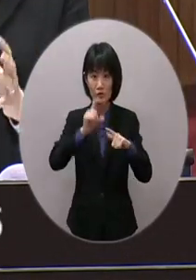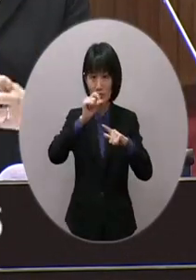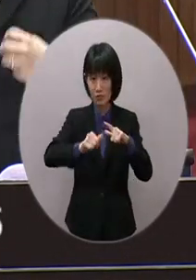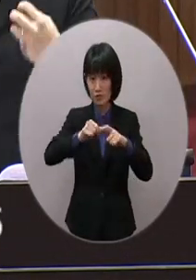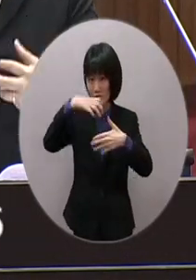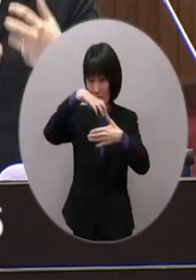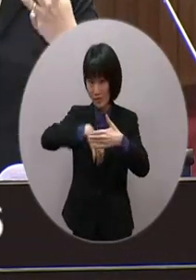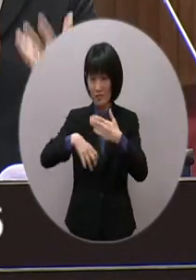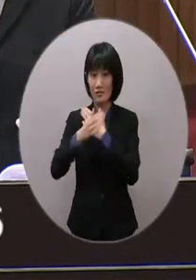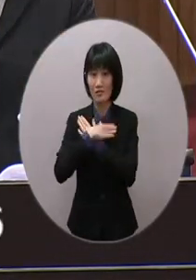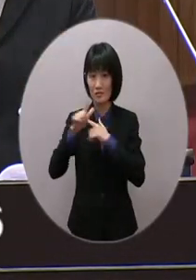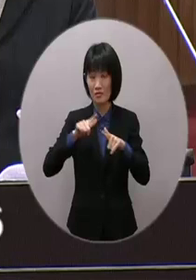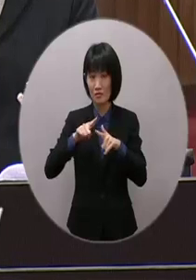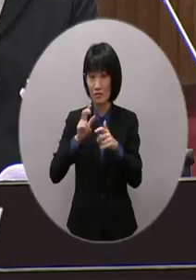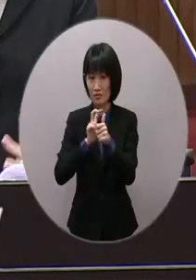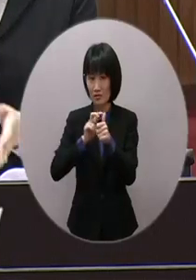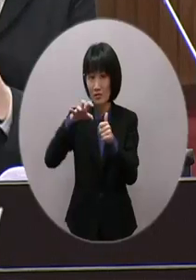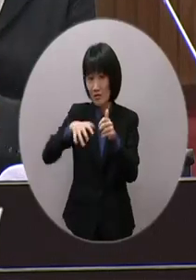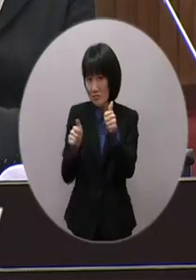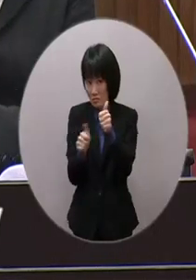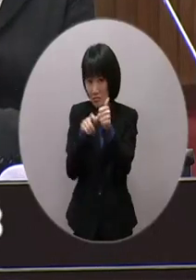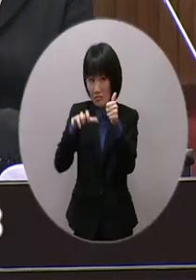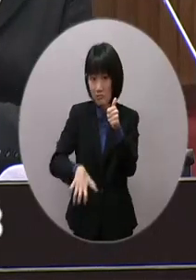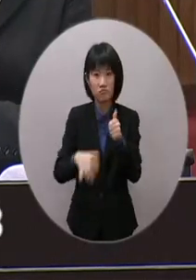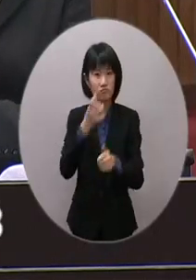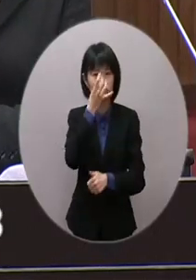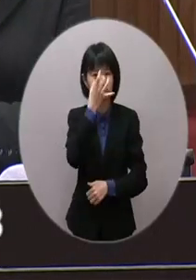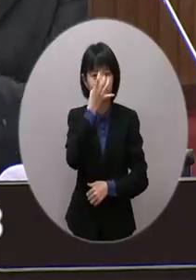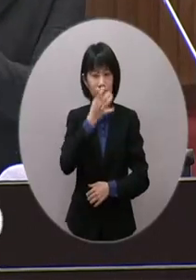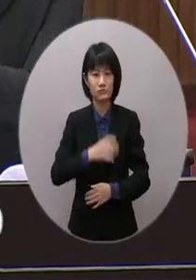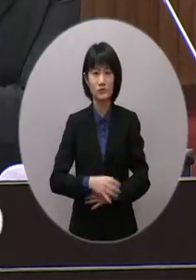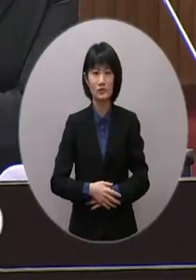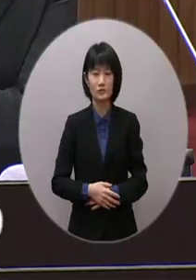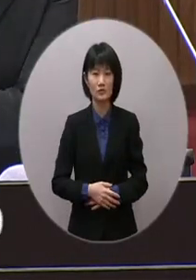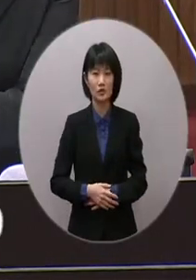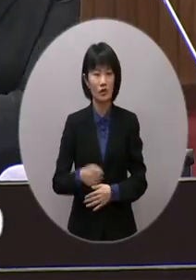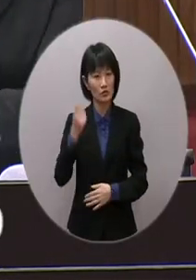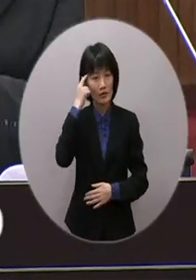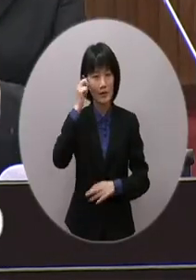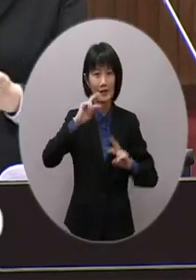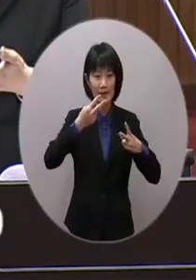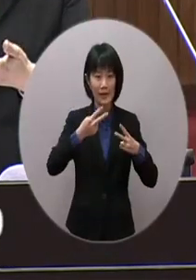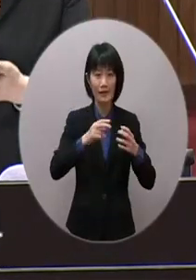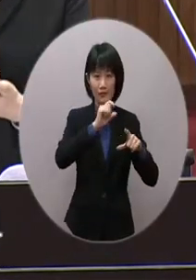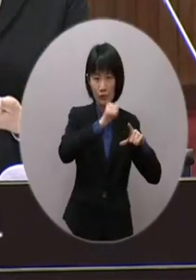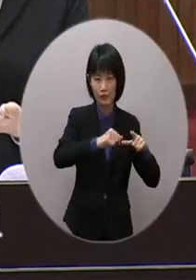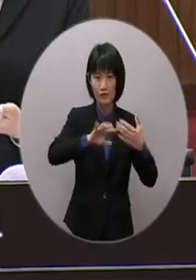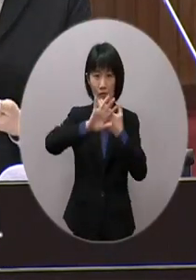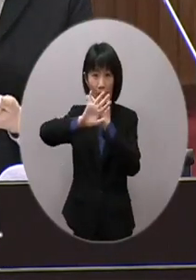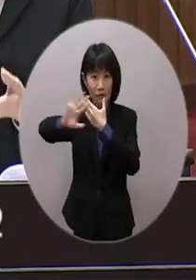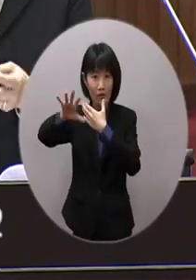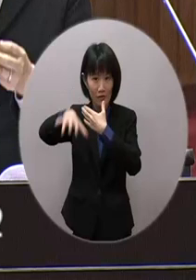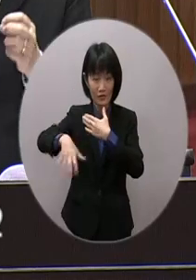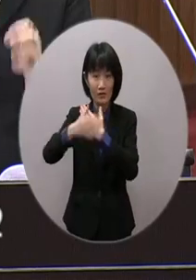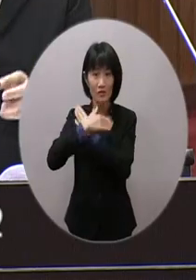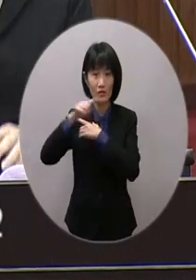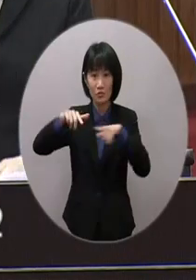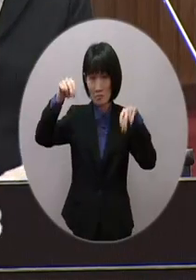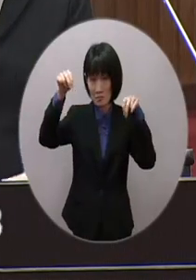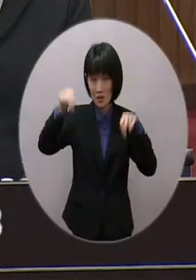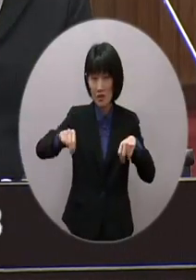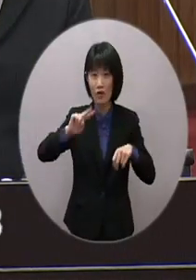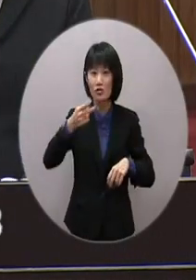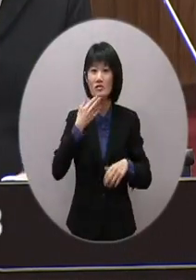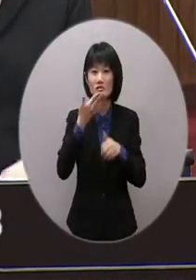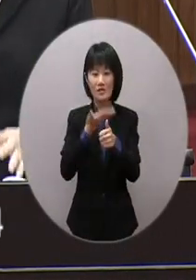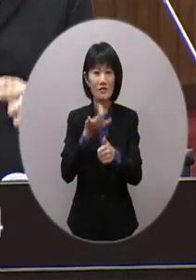去提供这些措施，所以他们才是会做所谓的契约的方式，或是给津贴的方式来照顾